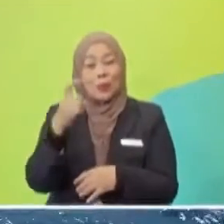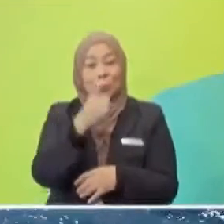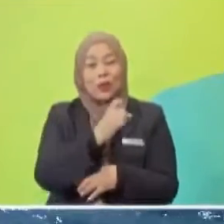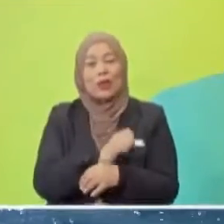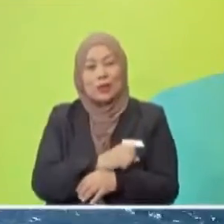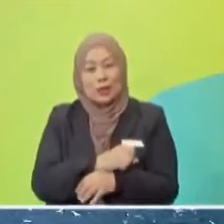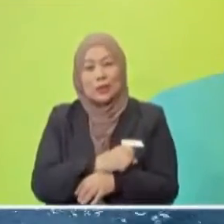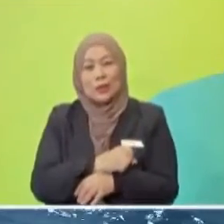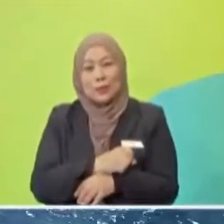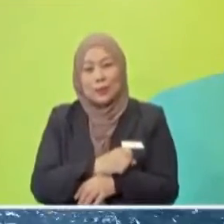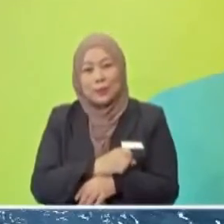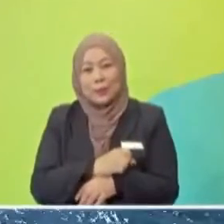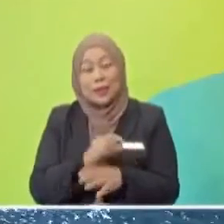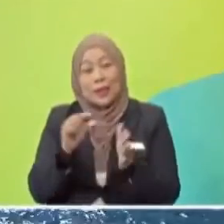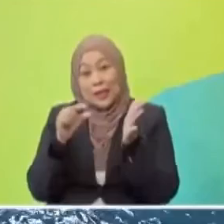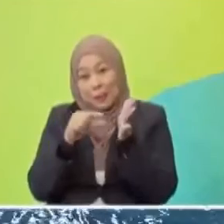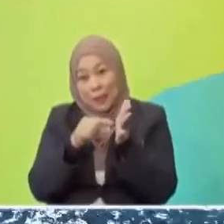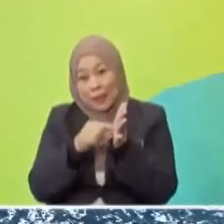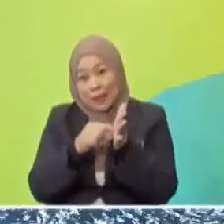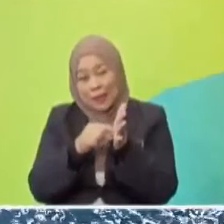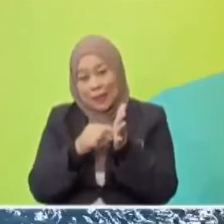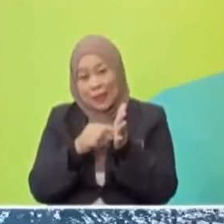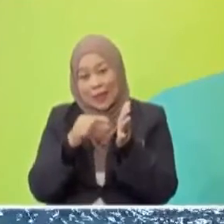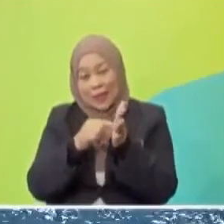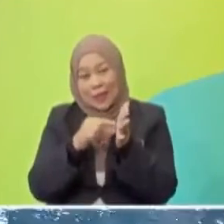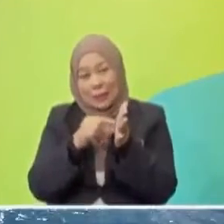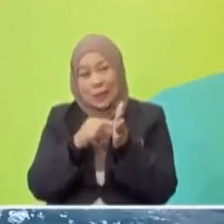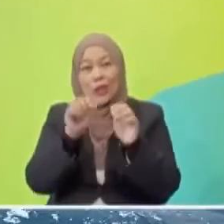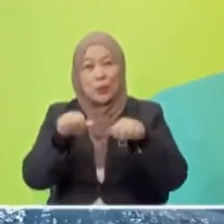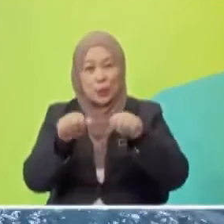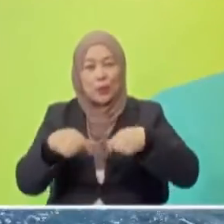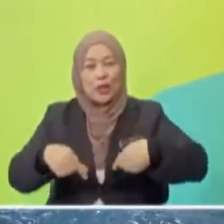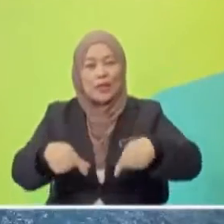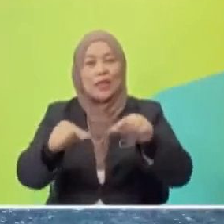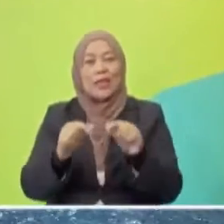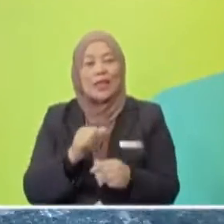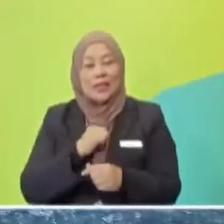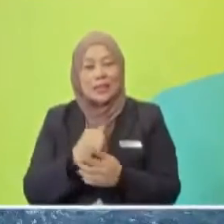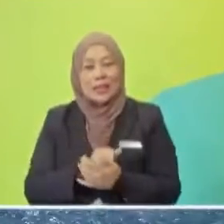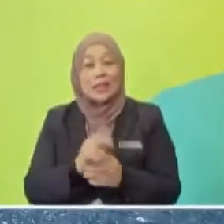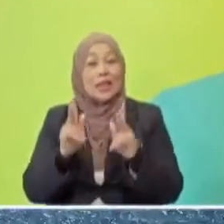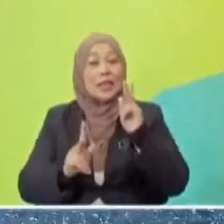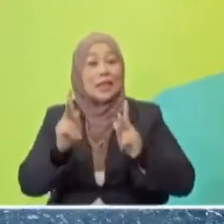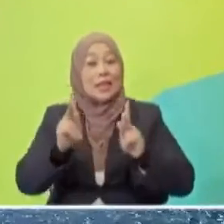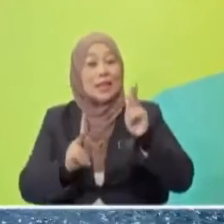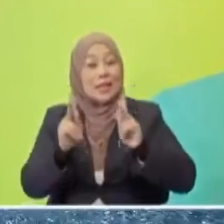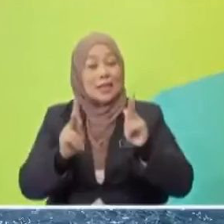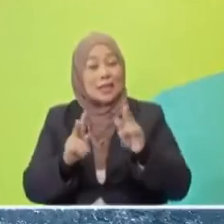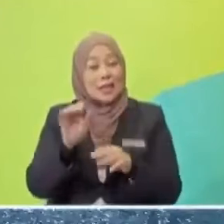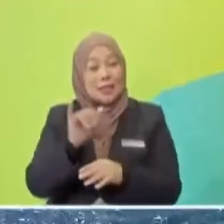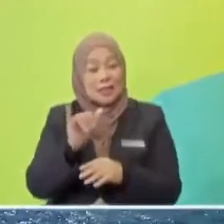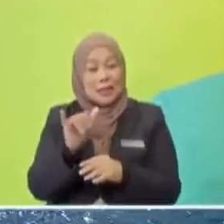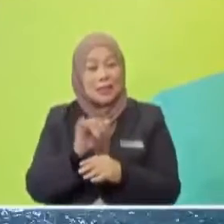tempat ada betadi diberi bergerak tak tak jadi tidak boleh bergerak sendiri kereta bersama Nah kita